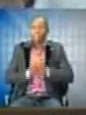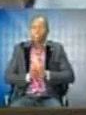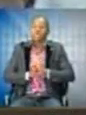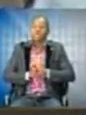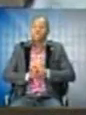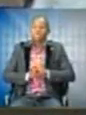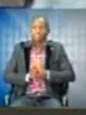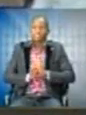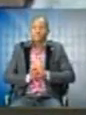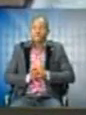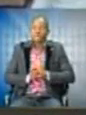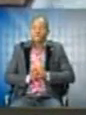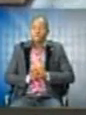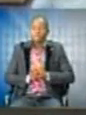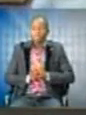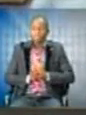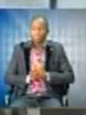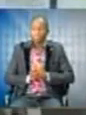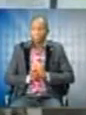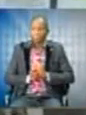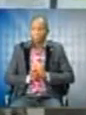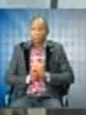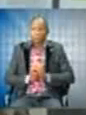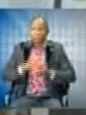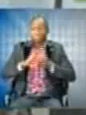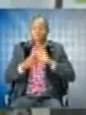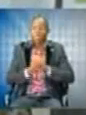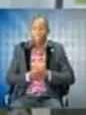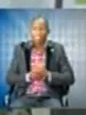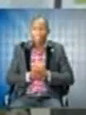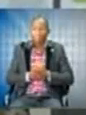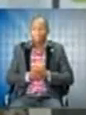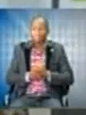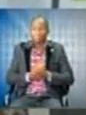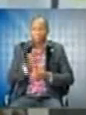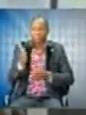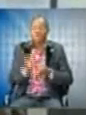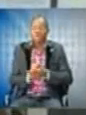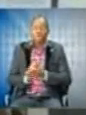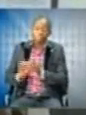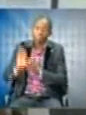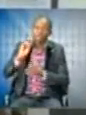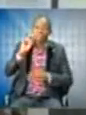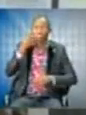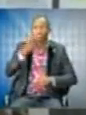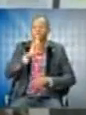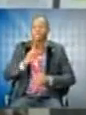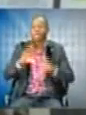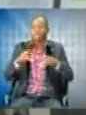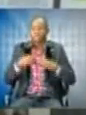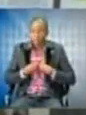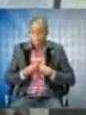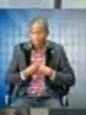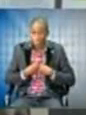gouverneur des provinces. Et donc, qu'Alphalit International ait accepté, du